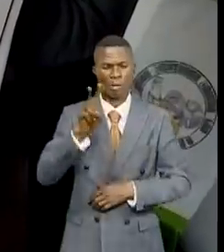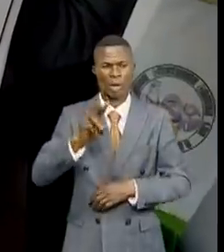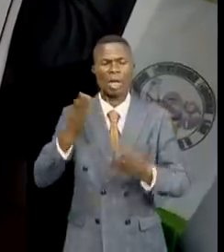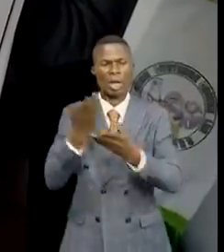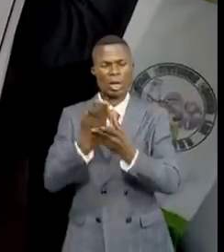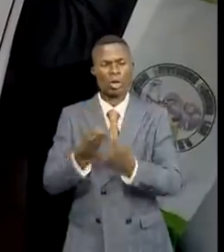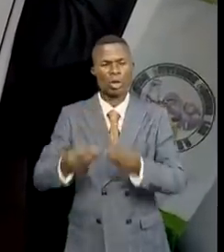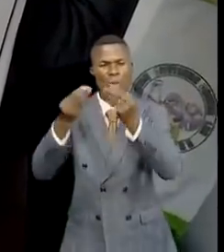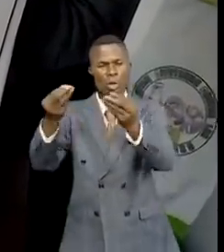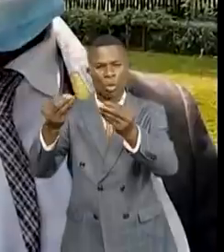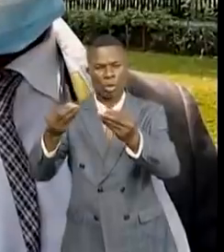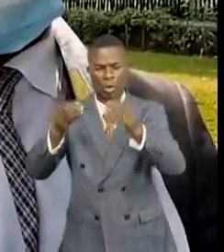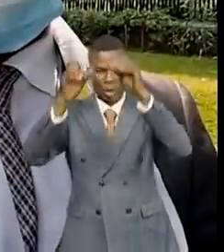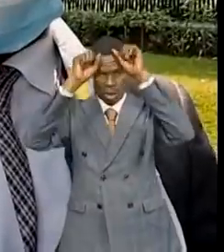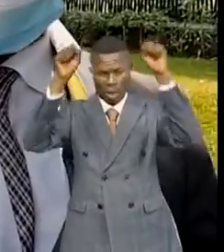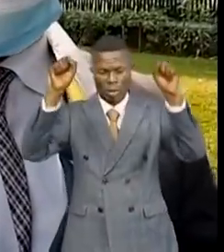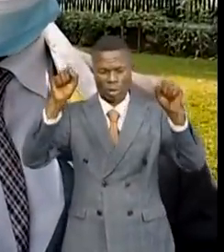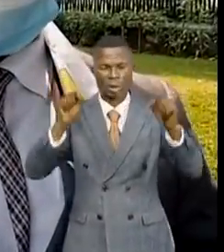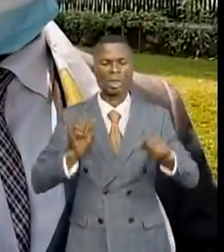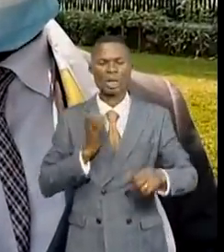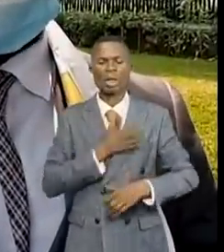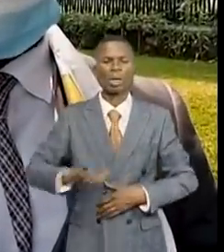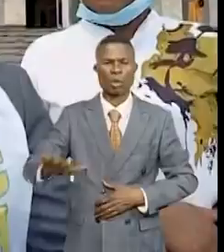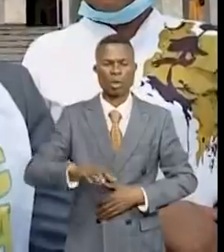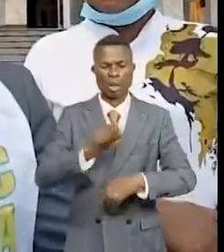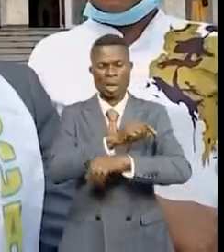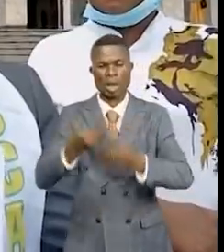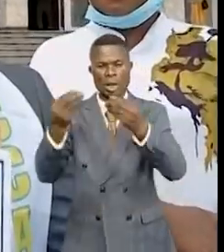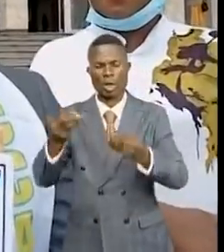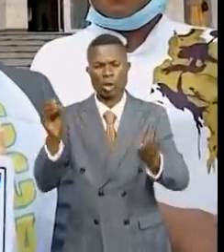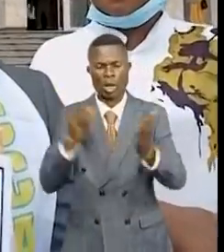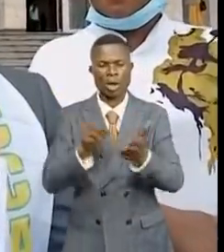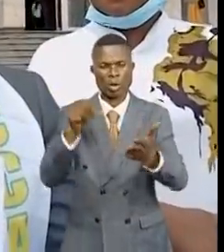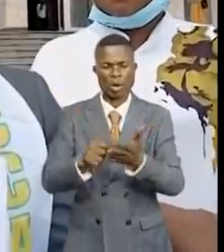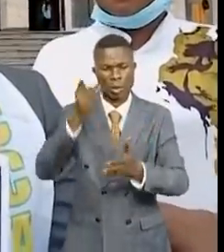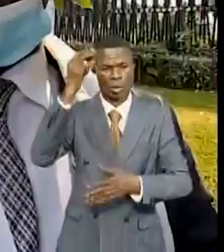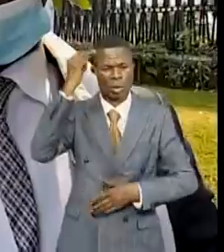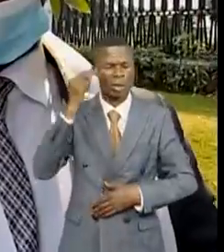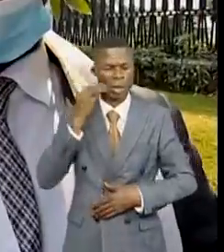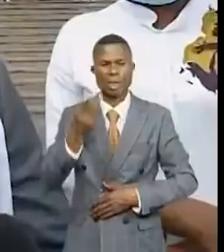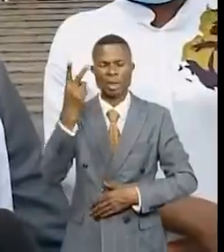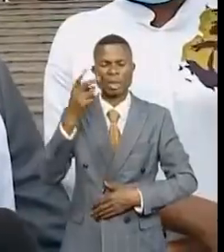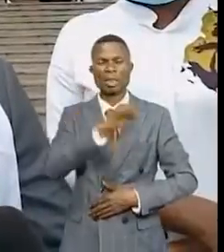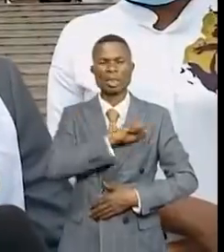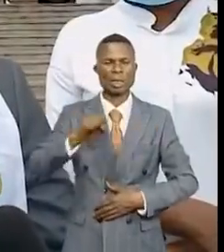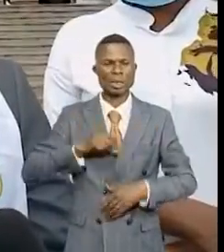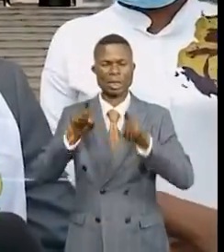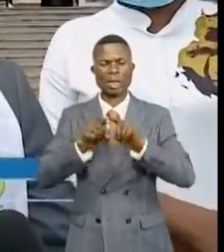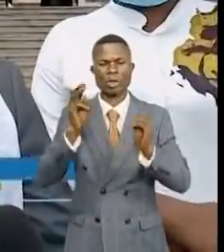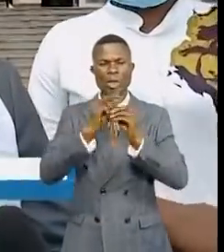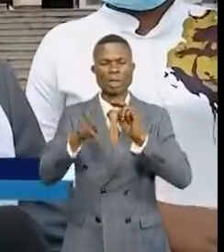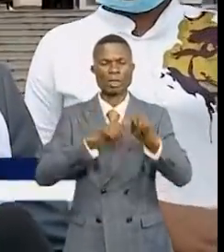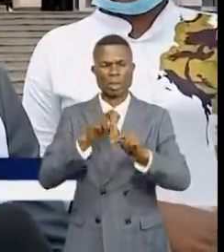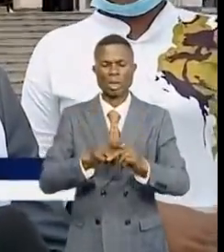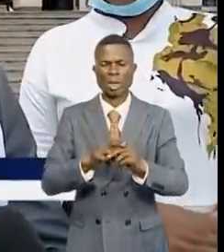mémorandum à l'adresse de la présidence de la République, de la primature ainsi que de deux chambres du Parlement. L'importance de la route